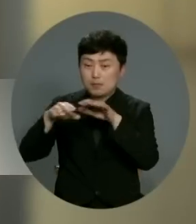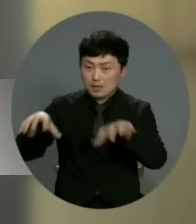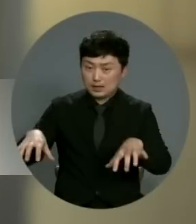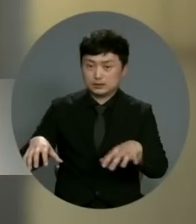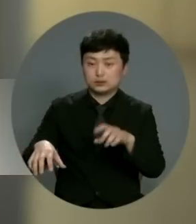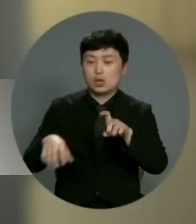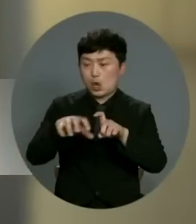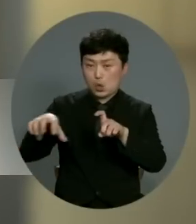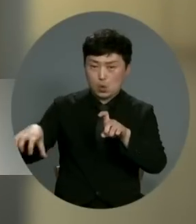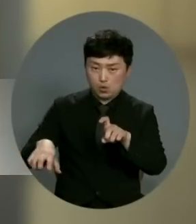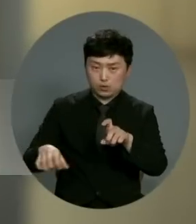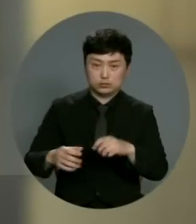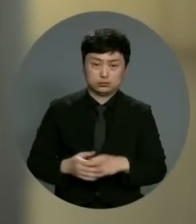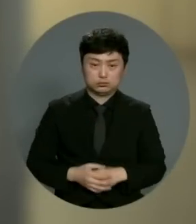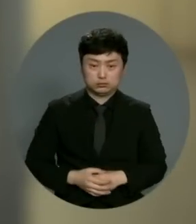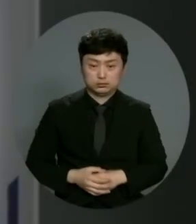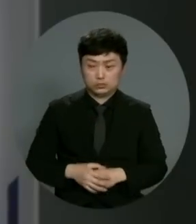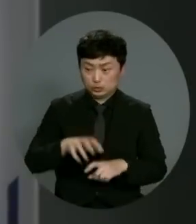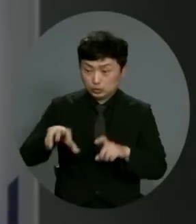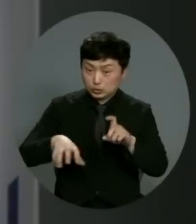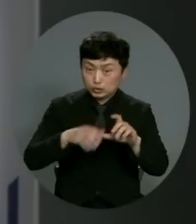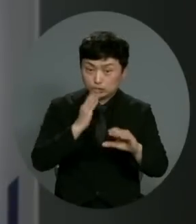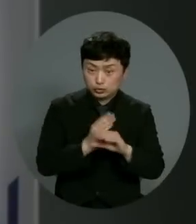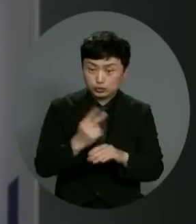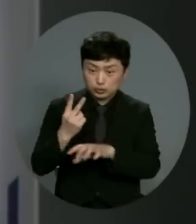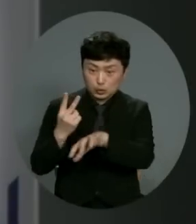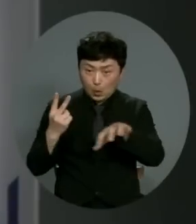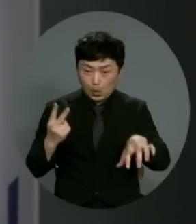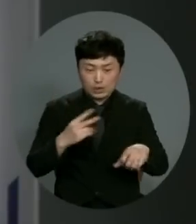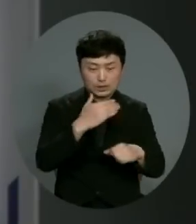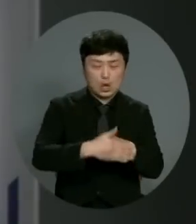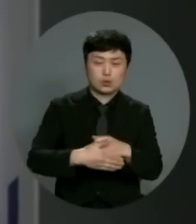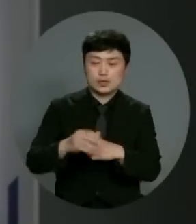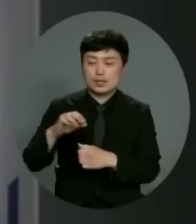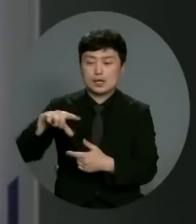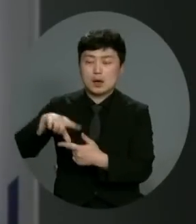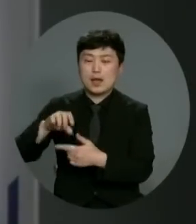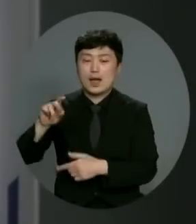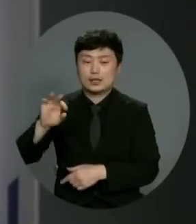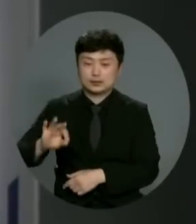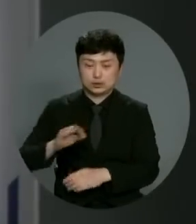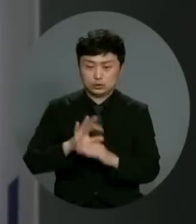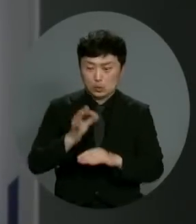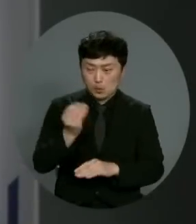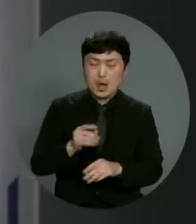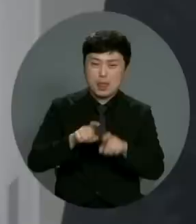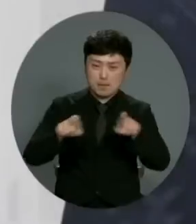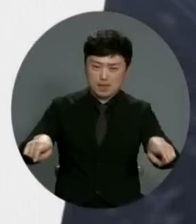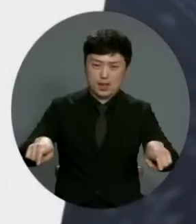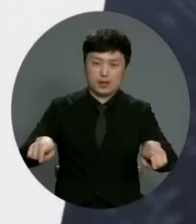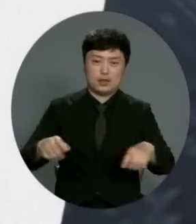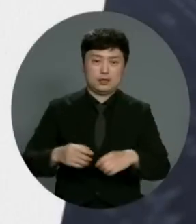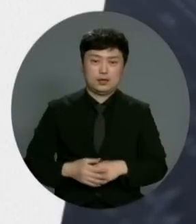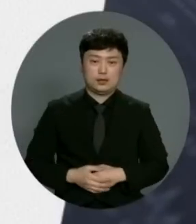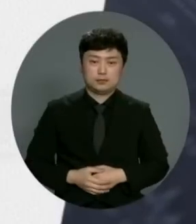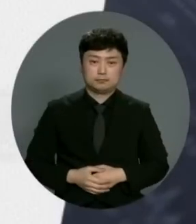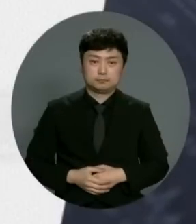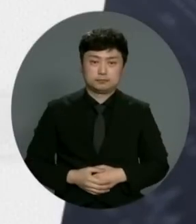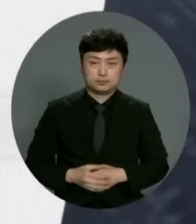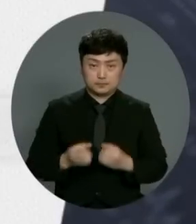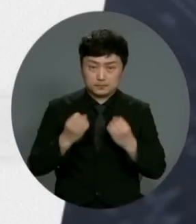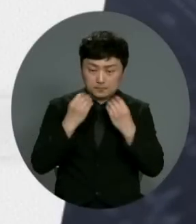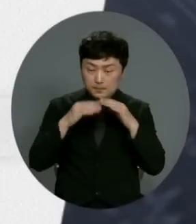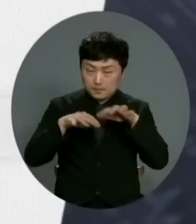10곳입니다. 이 가운데 2곳은 대구와 양산 양쪽에 중도금을 빌려줬습니다. 새마을 금고